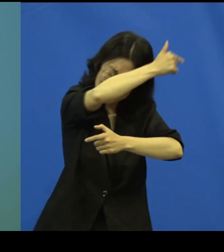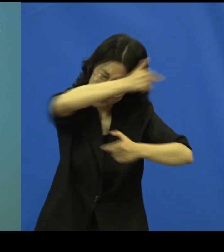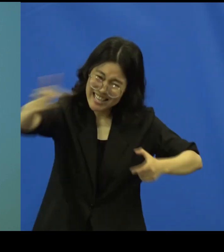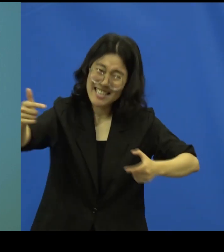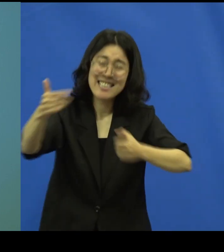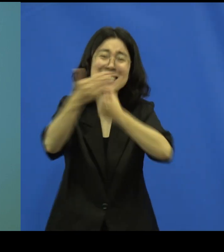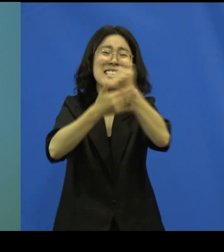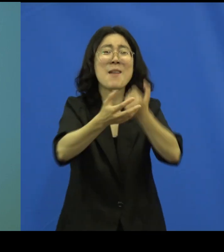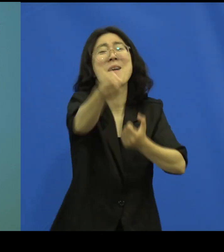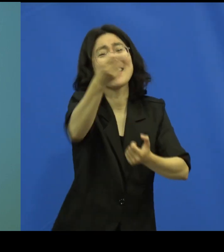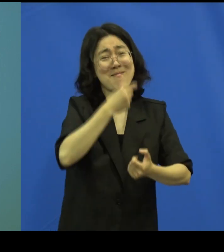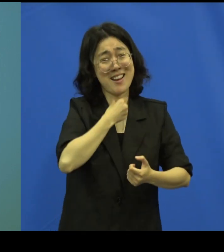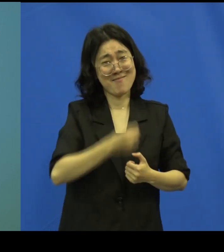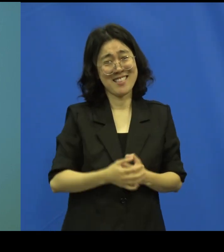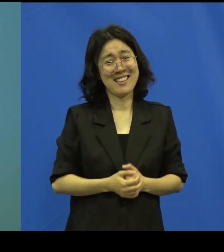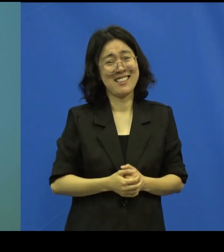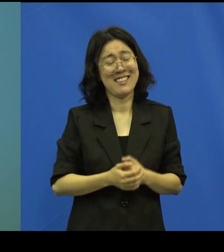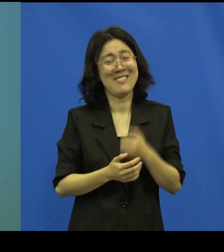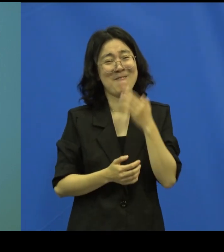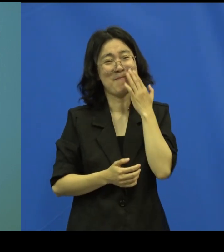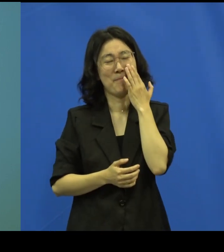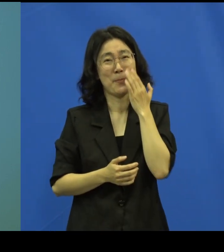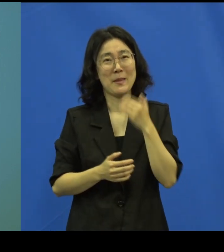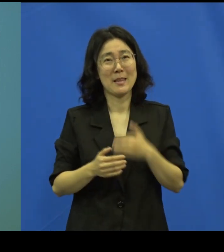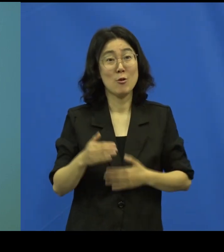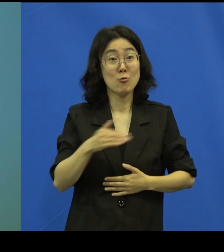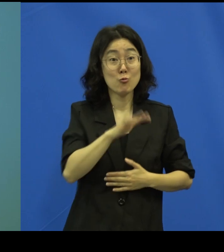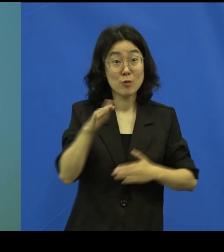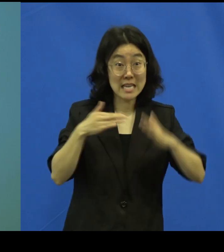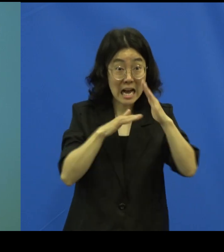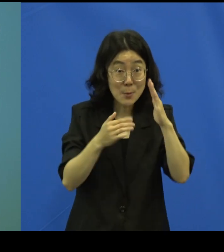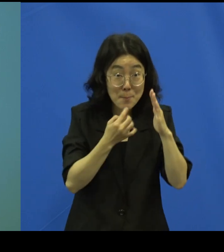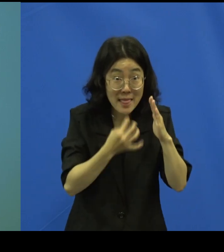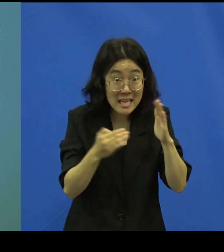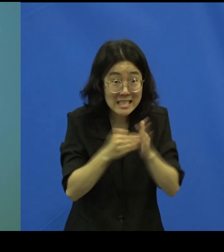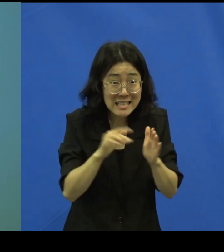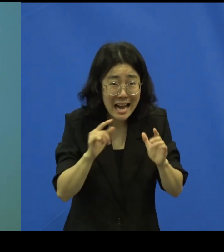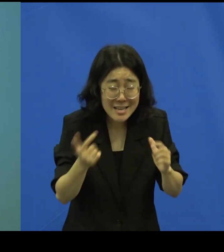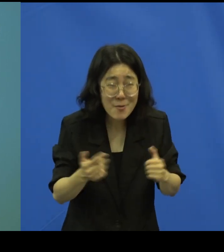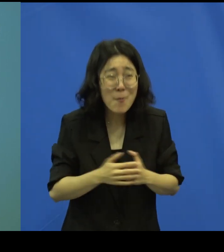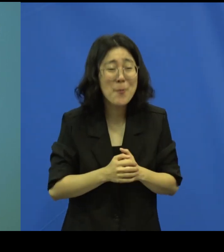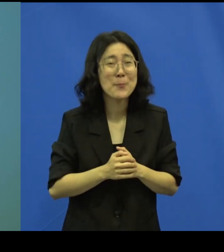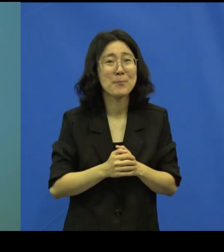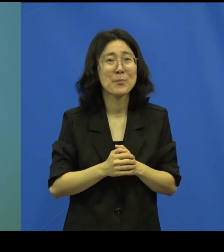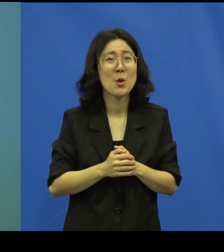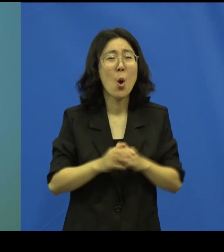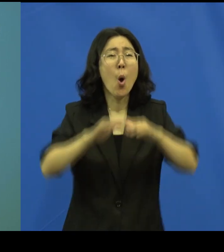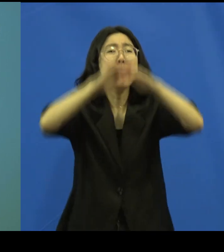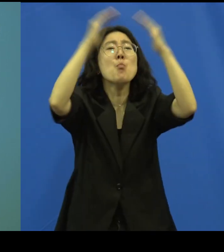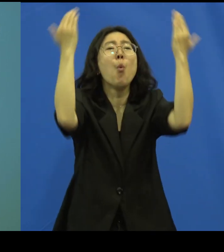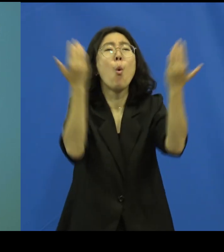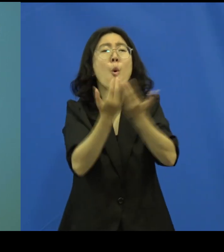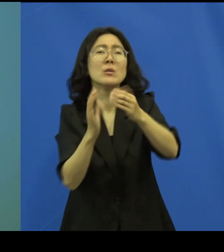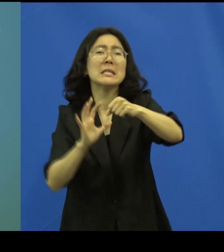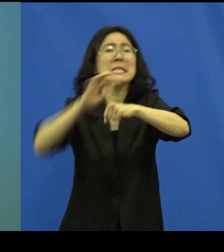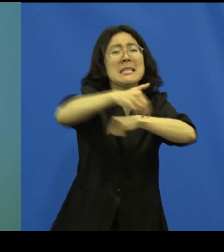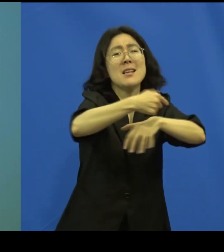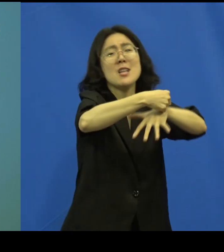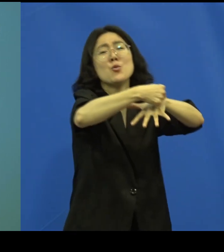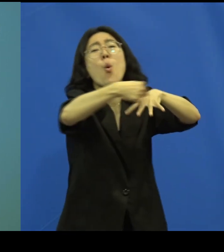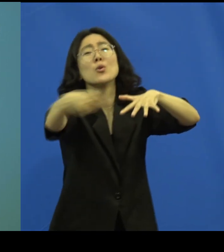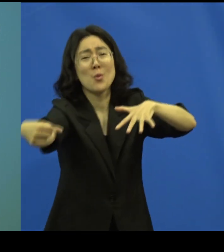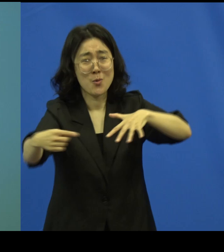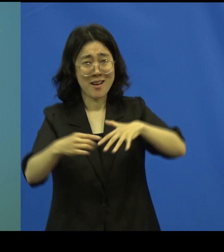근데 여러분 이게 뭘까요? 여러분 우리 가족만이 아니에요. 성경이 오늘 요한계시록은 말하는 모든 족속과